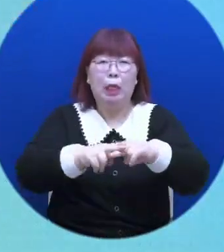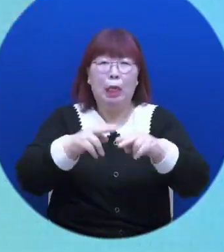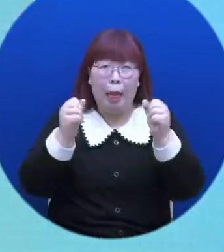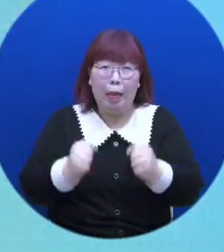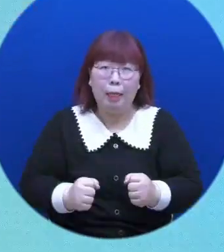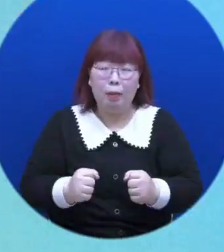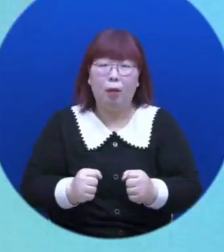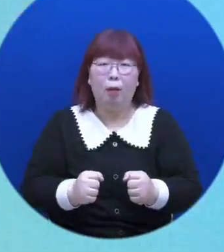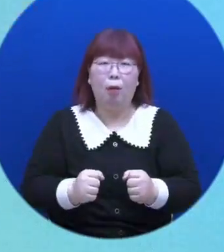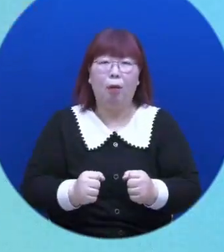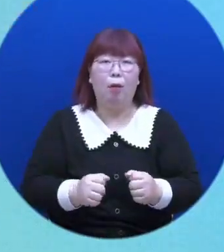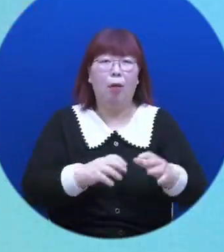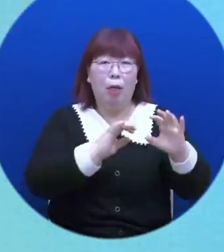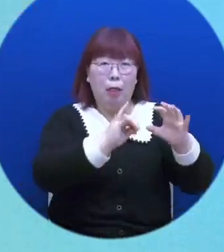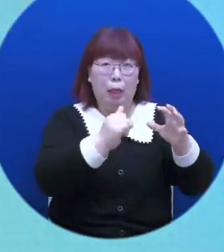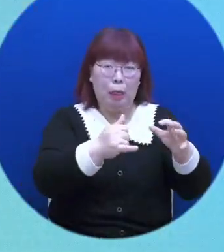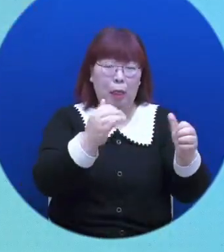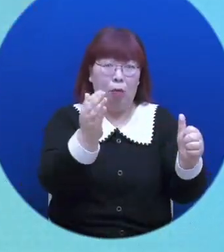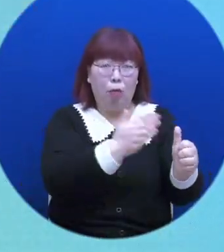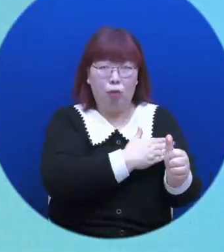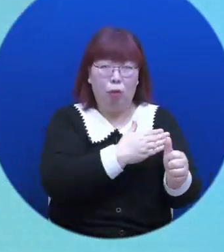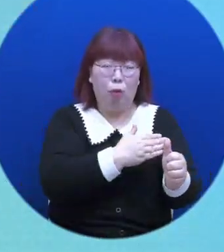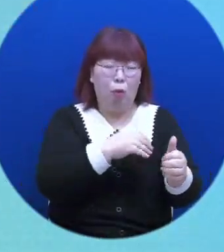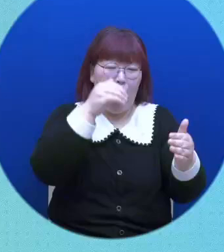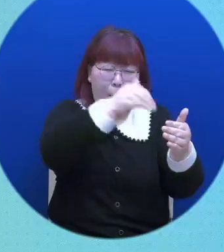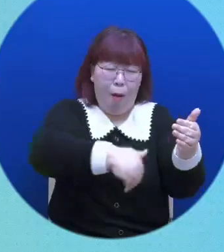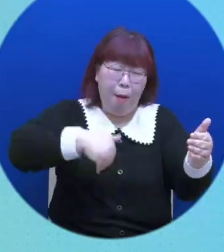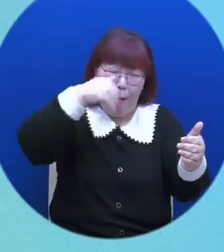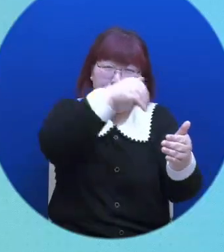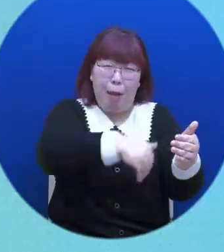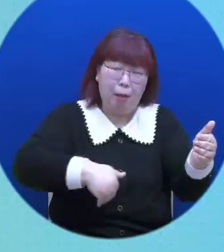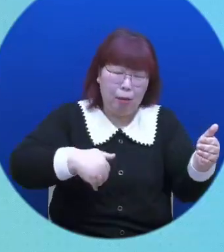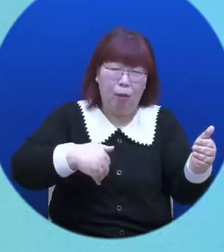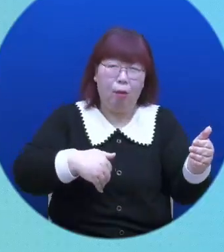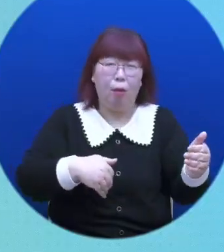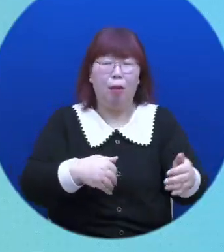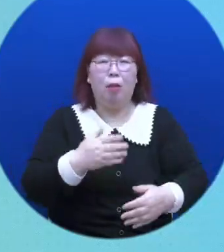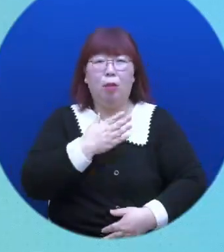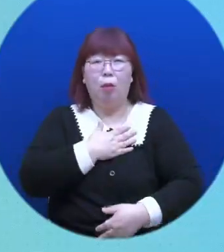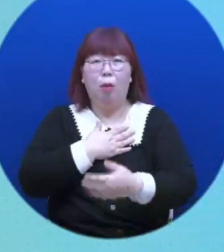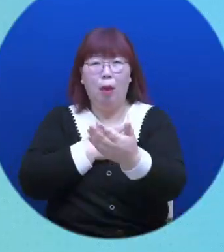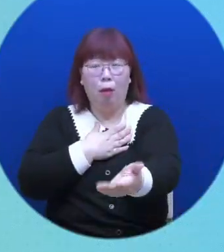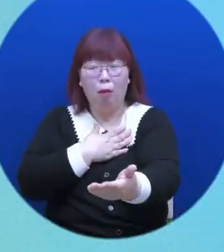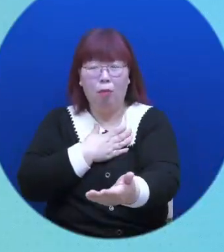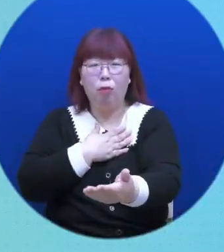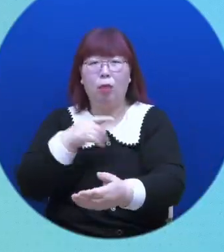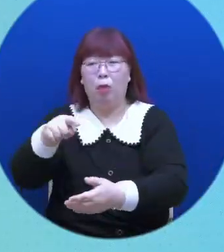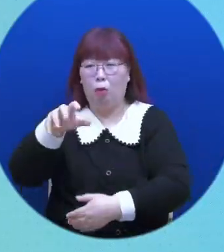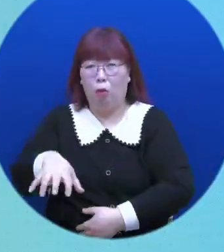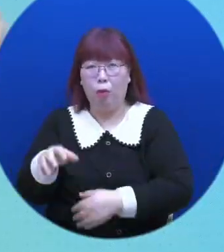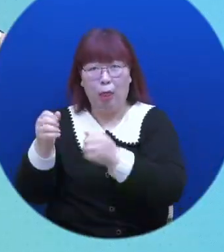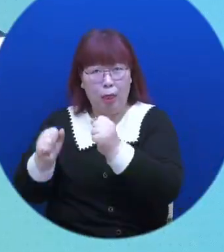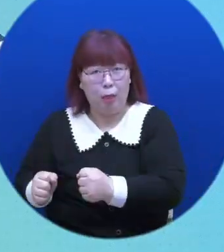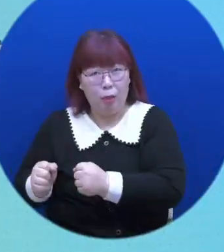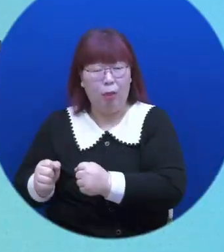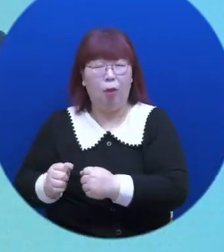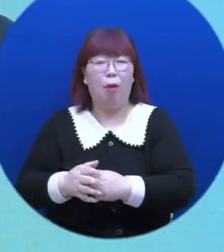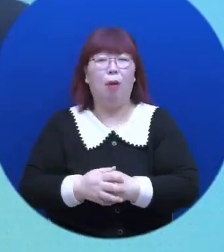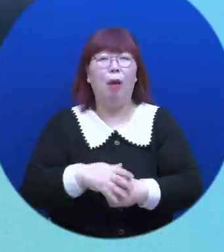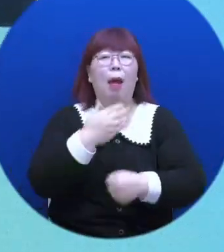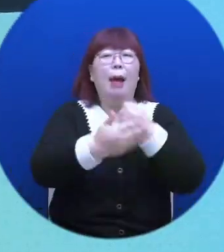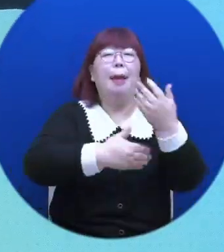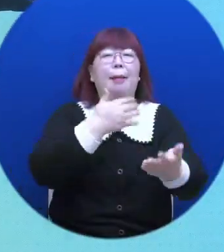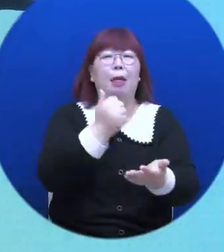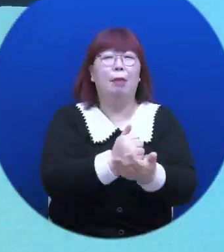뭐다? 세상으로부터 파내어 저와 여러분을 여기에 있다, 이 말이죠. 그러면